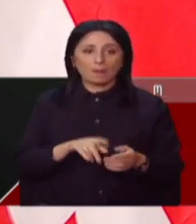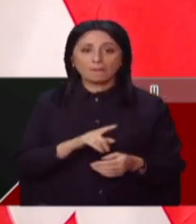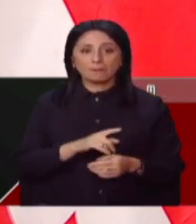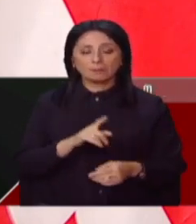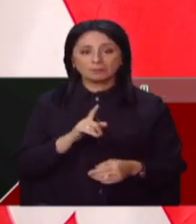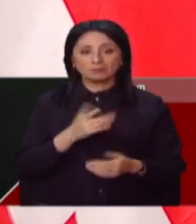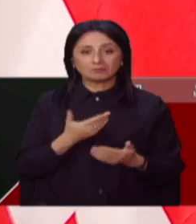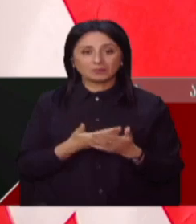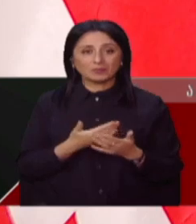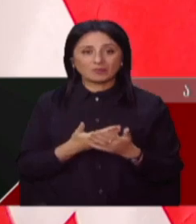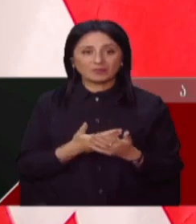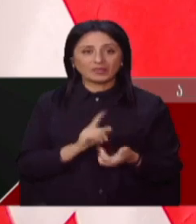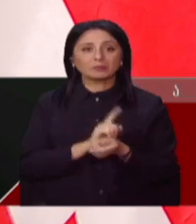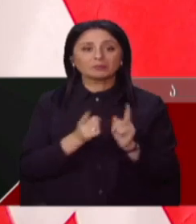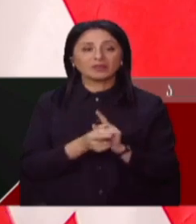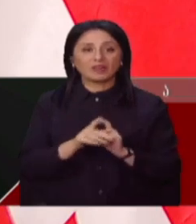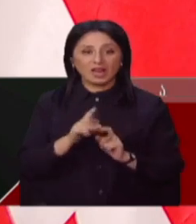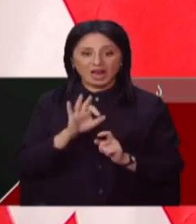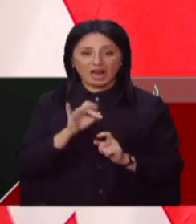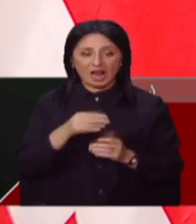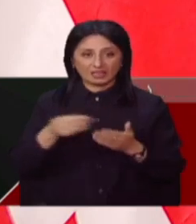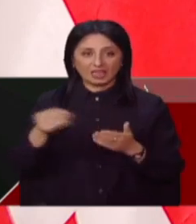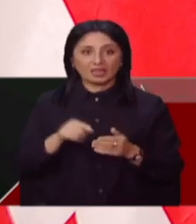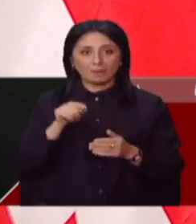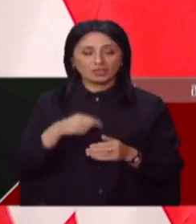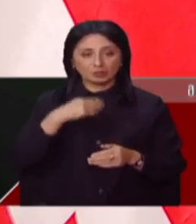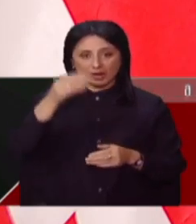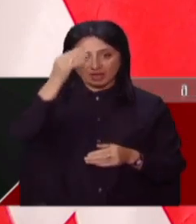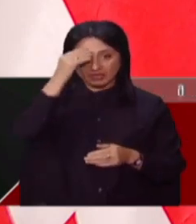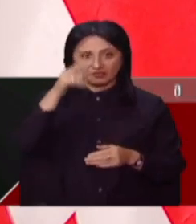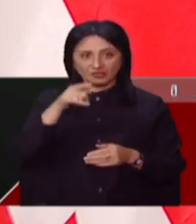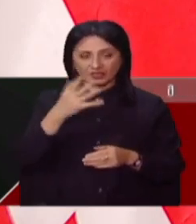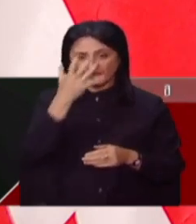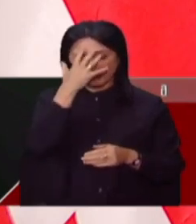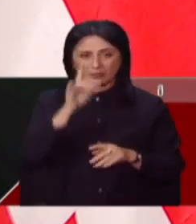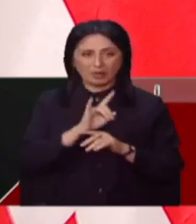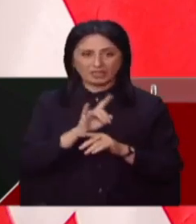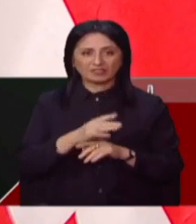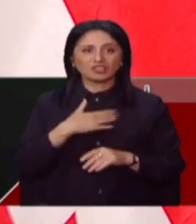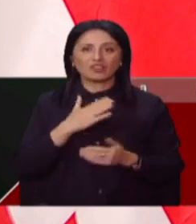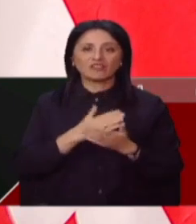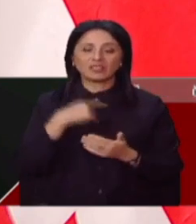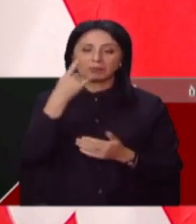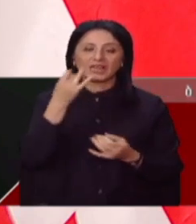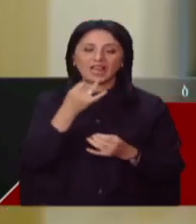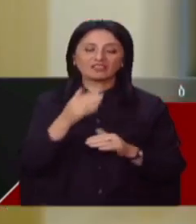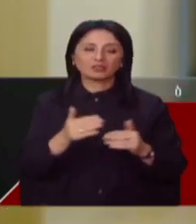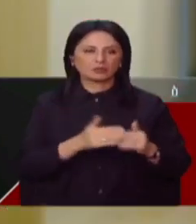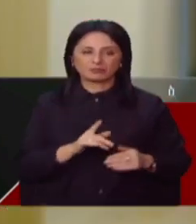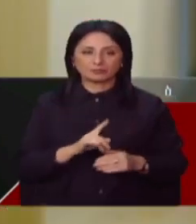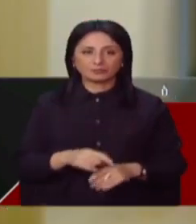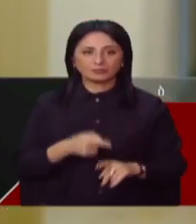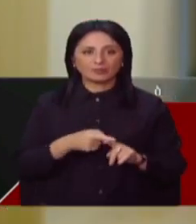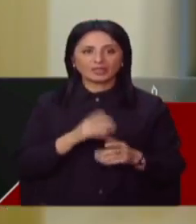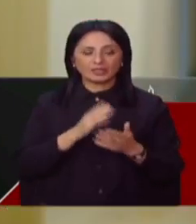და პირიქით, ქარტიას რო ხელს აწერენ, მაშინ ჩემი აზრით იფარისეულეს და თქვენს რო ჩვენ რაღაც პირადი ინტერესებს უკანონყენებთ. სწორედ